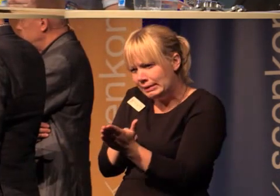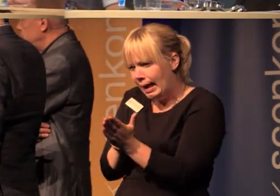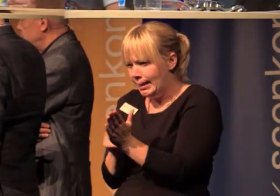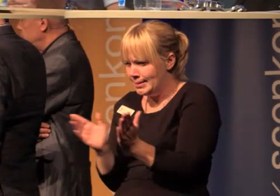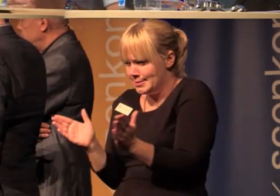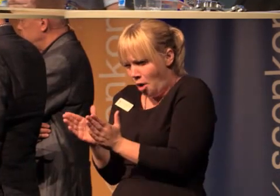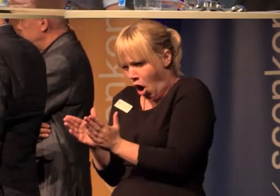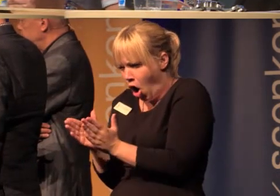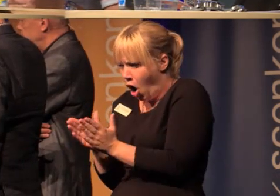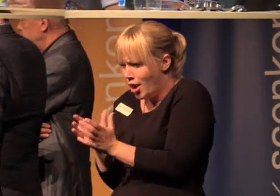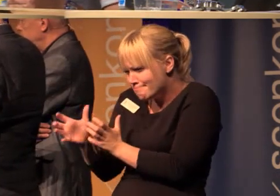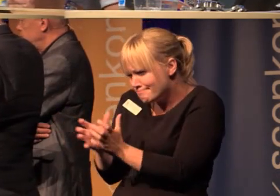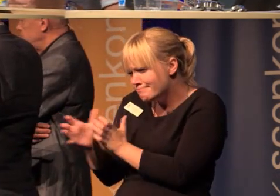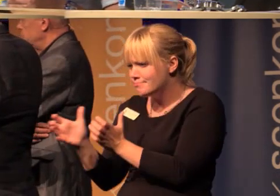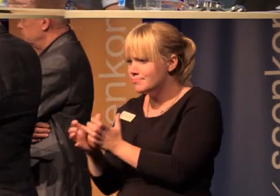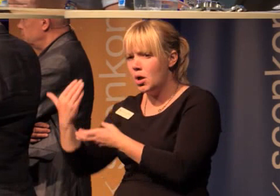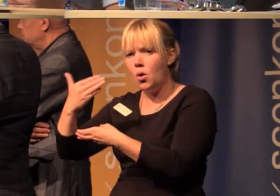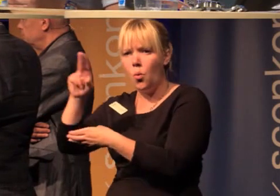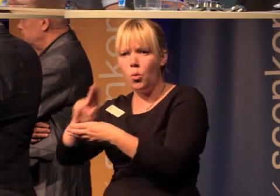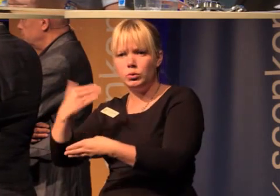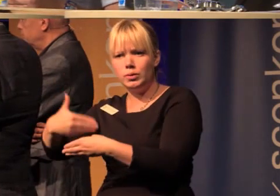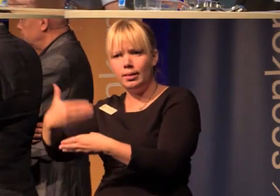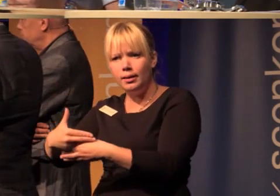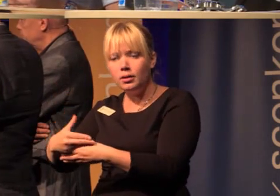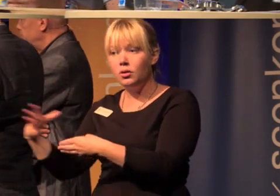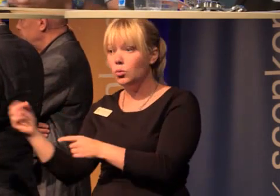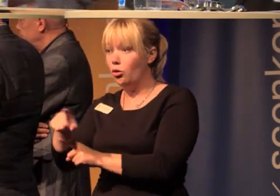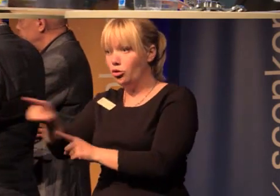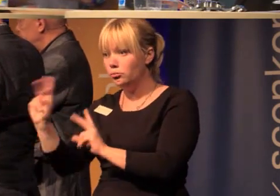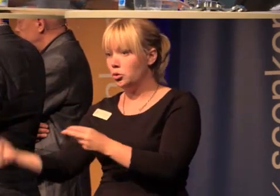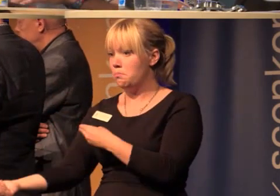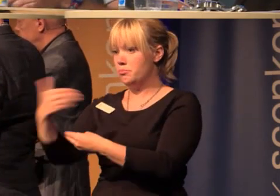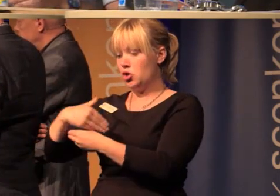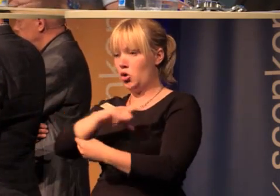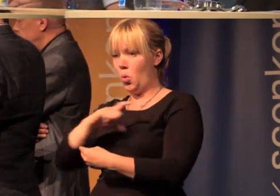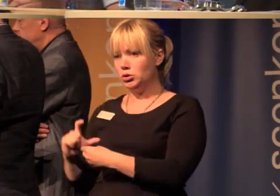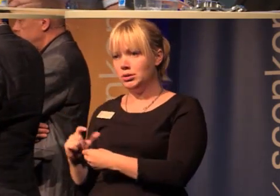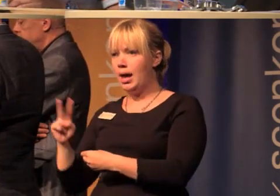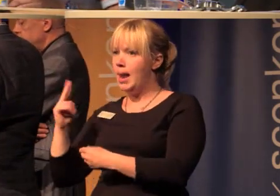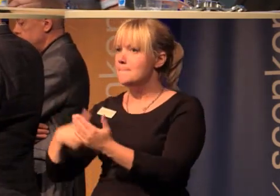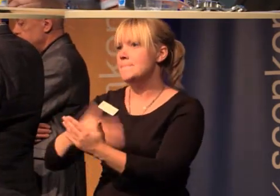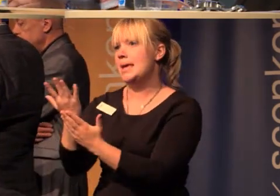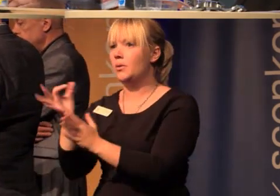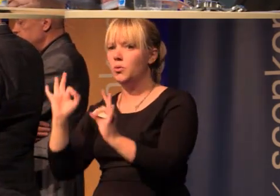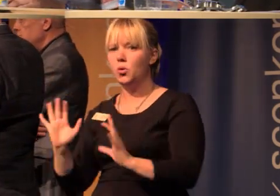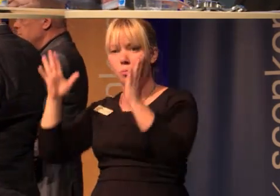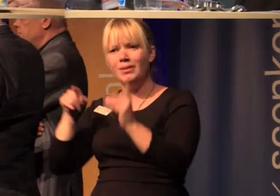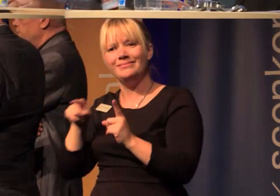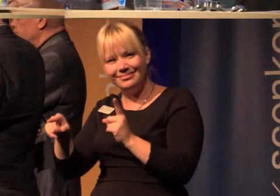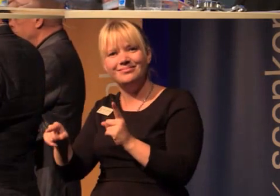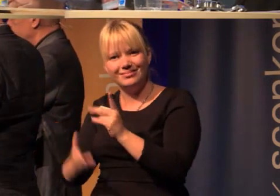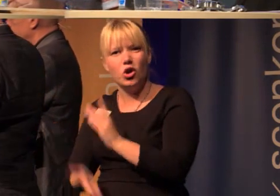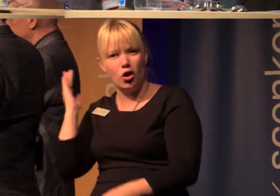kanske snarare upplevelsen för besökarna eller genomslaget i media blir mer intressant. Så att jag tror inte det är så enkelt så att man säger